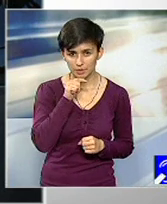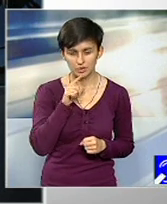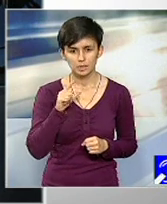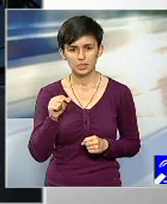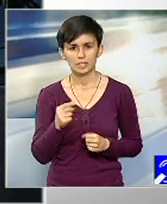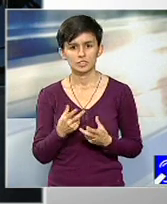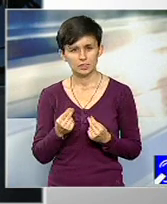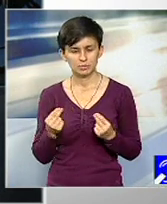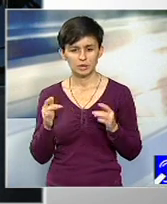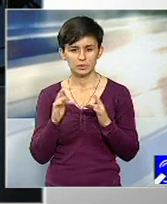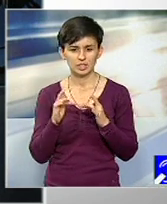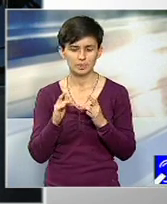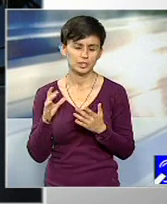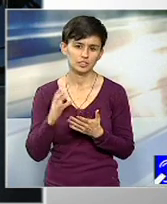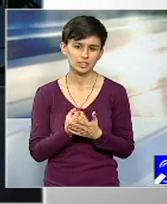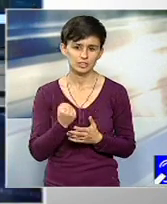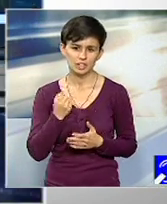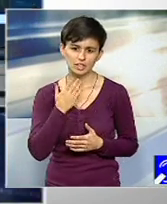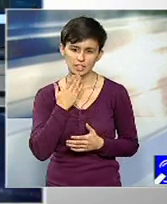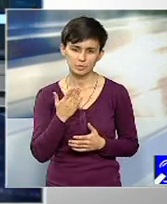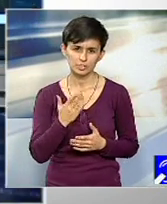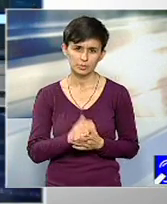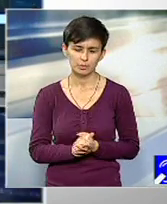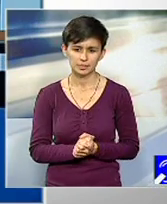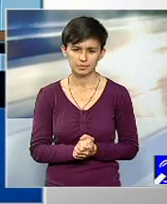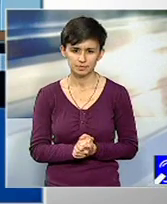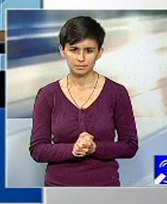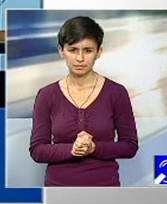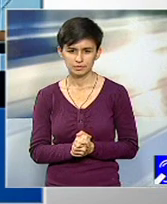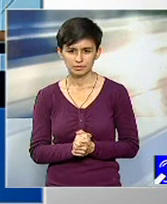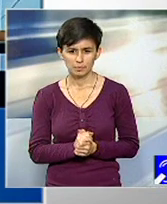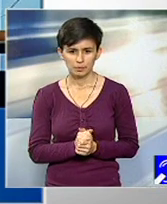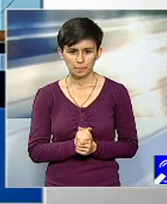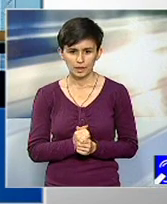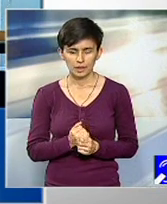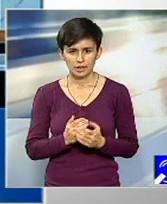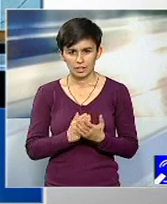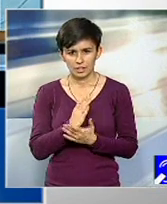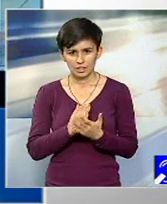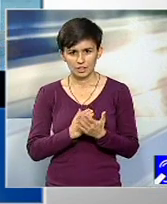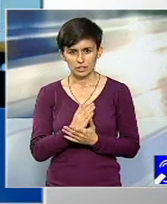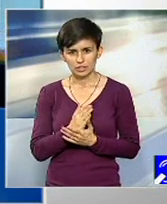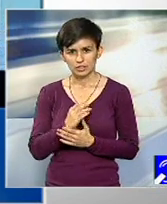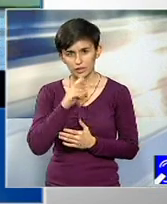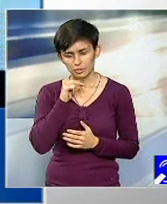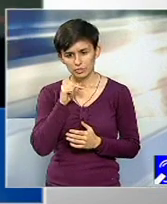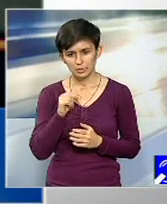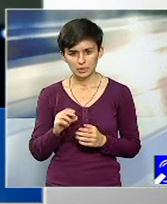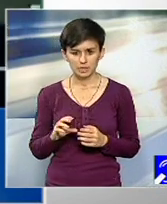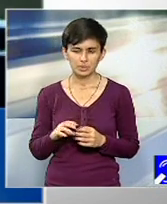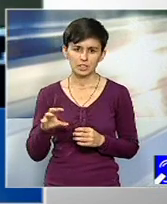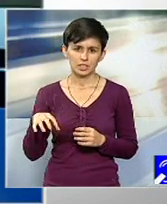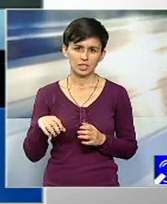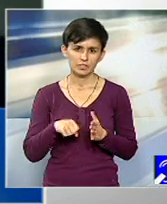mai multe meciuri câștigate. Mulțumim. Mulțumesc și eu. Mergem mai departe, doamnelor și domnilor. Imediat vom vorbi despre caravana